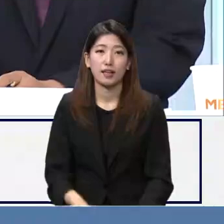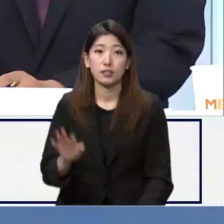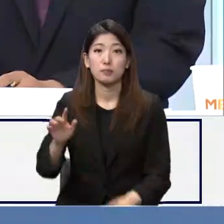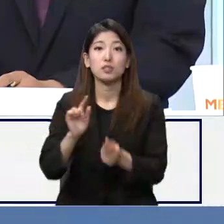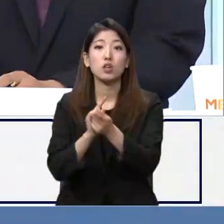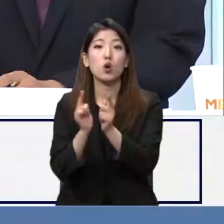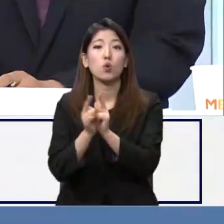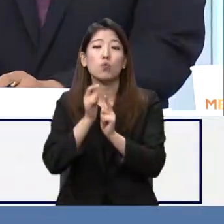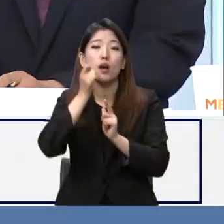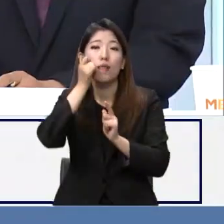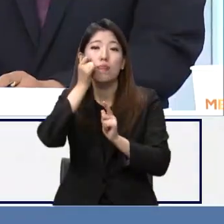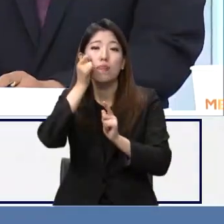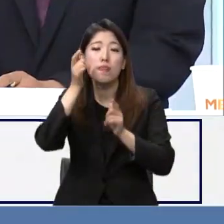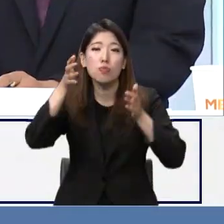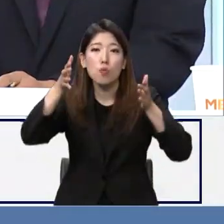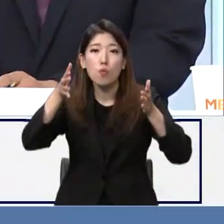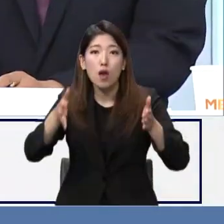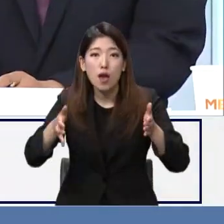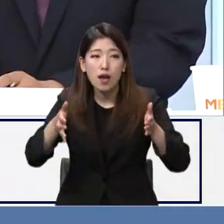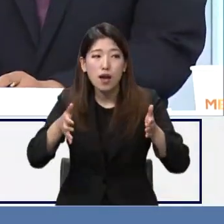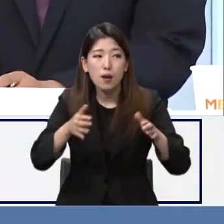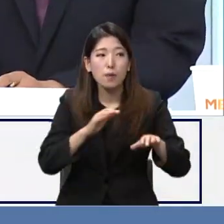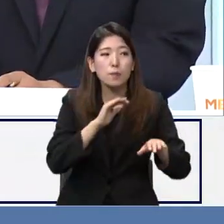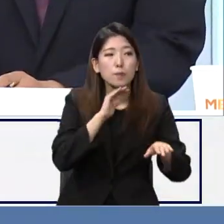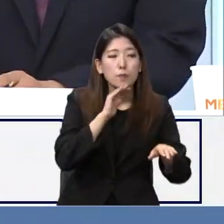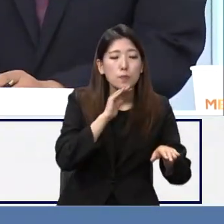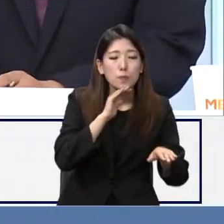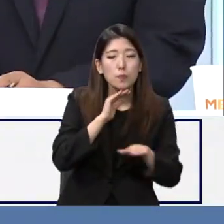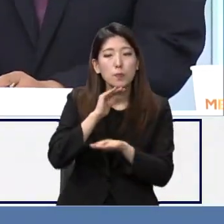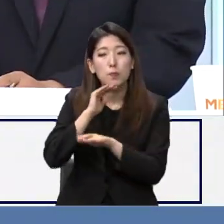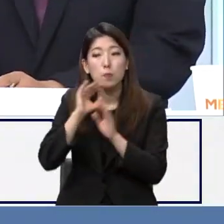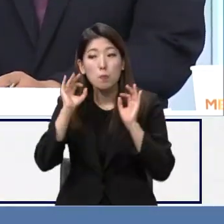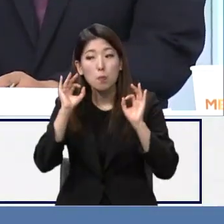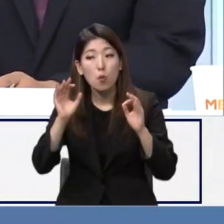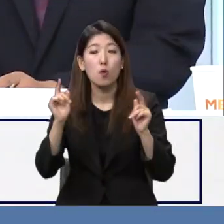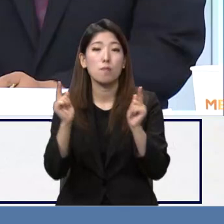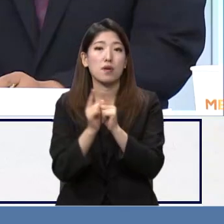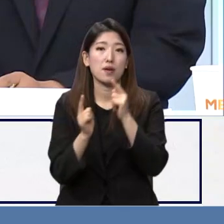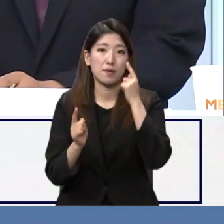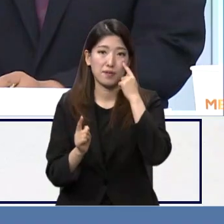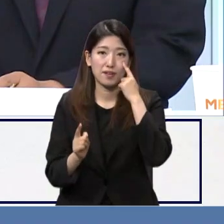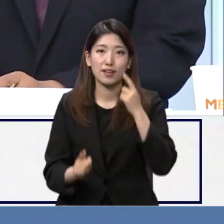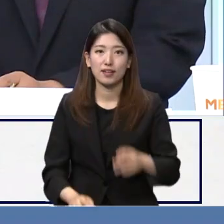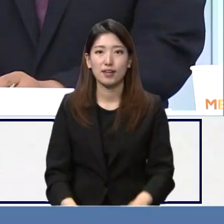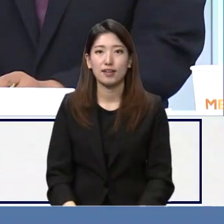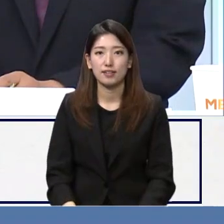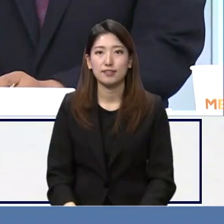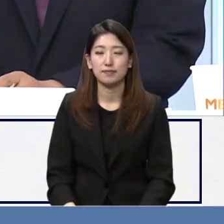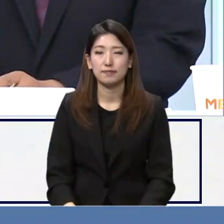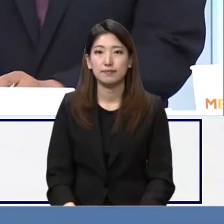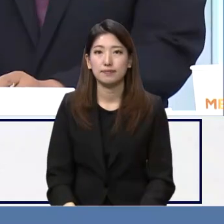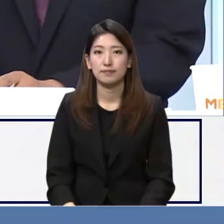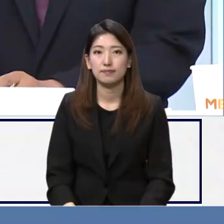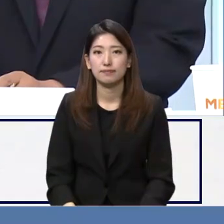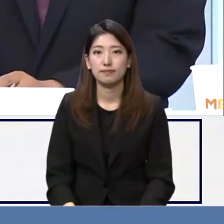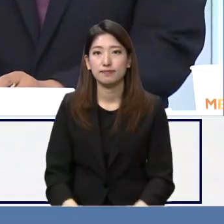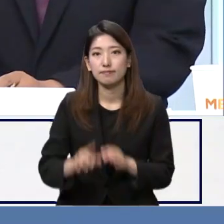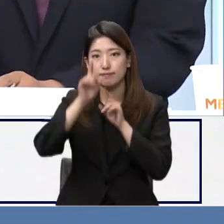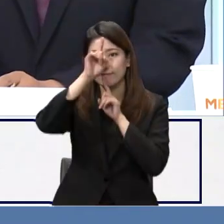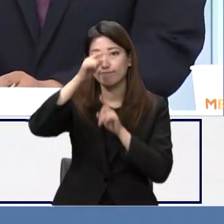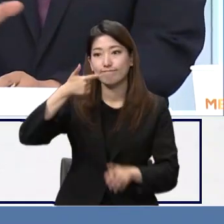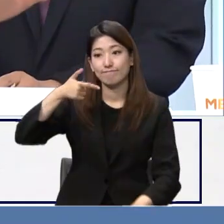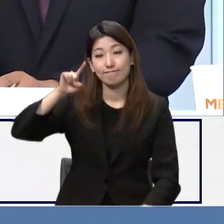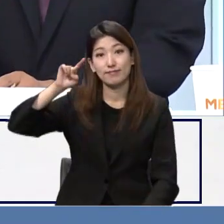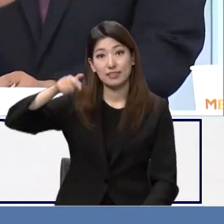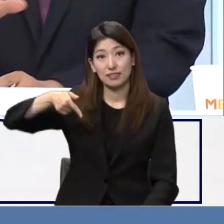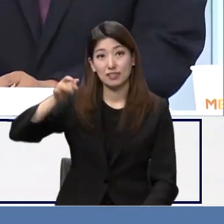서로 지켜볼 필요성이 있는 게요 이낙연 전 대표의 입장에서는 사실은 주요 당직 뭐 주요 당직